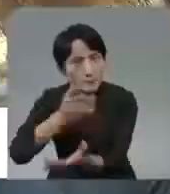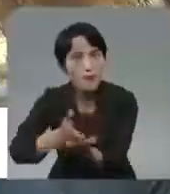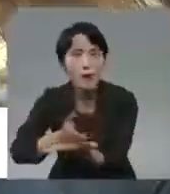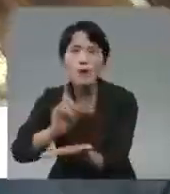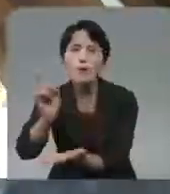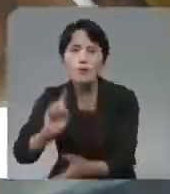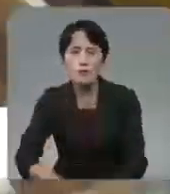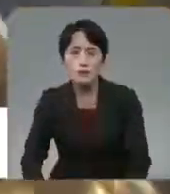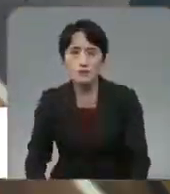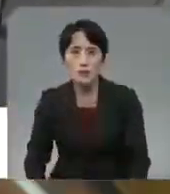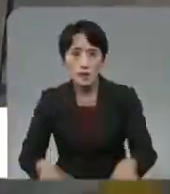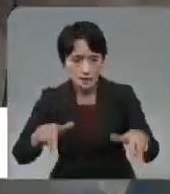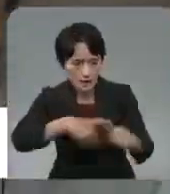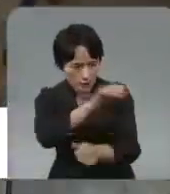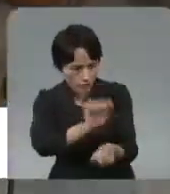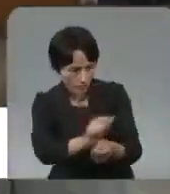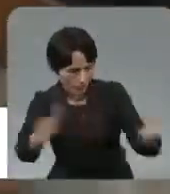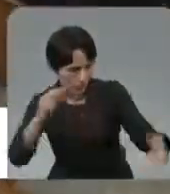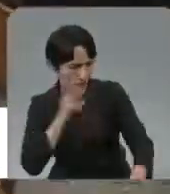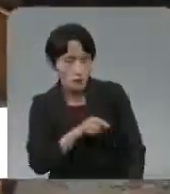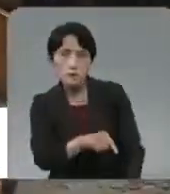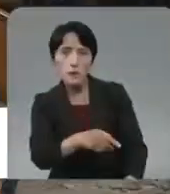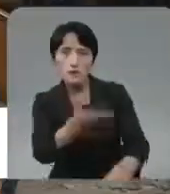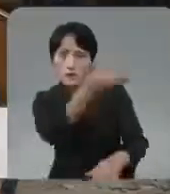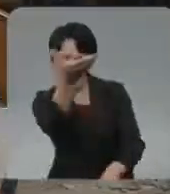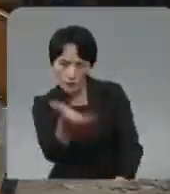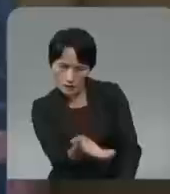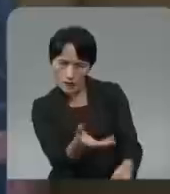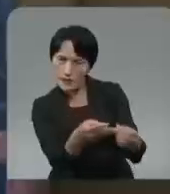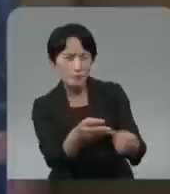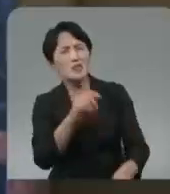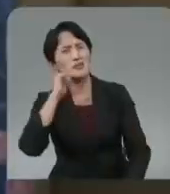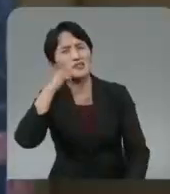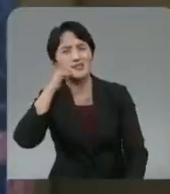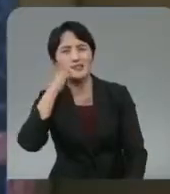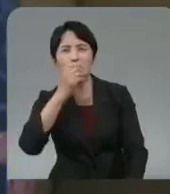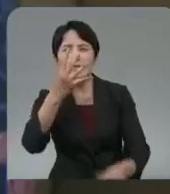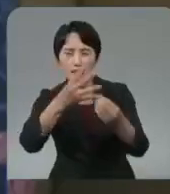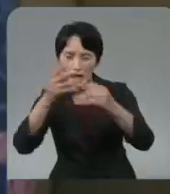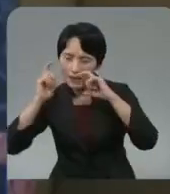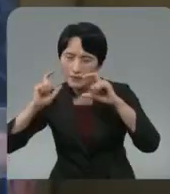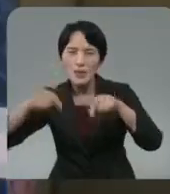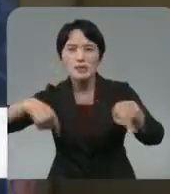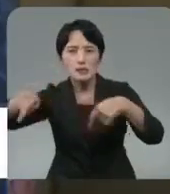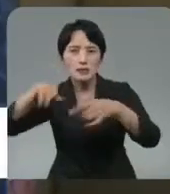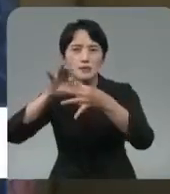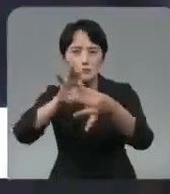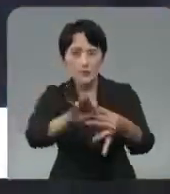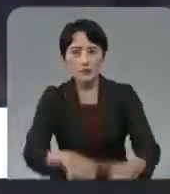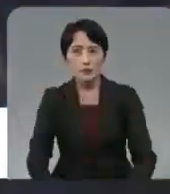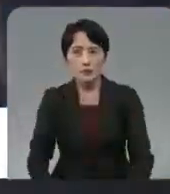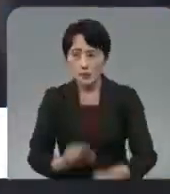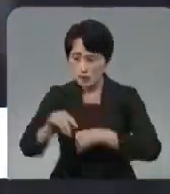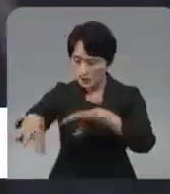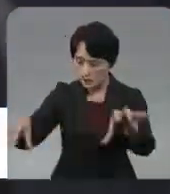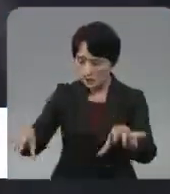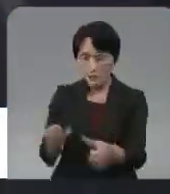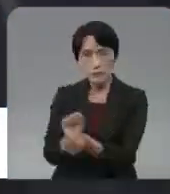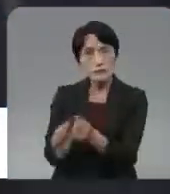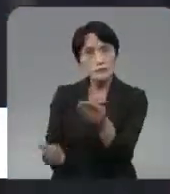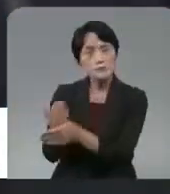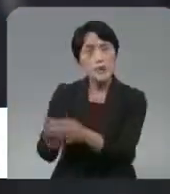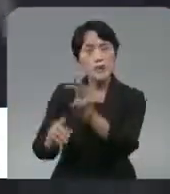подряд число заболевших растет во всех регионах страны беспокойство медиков вызывает также рост числа случаев варианта